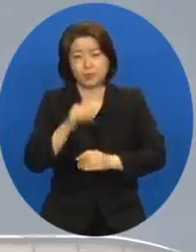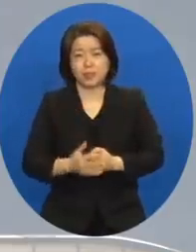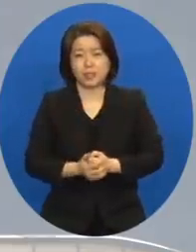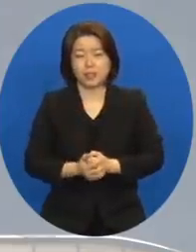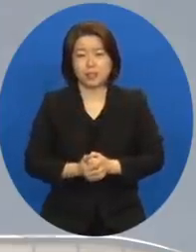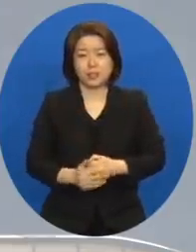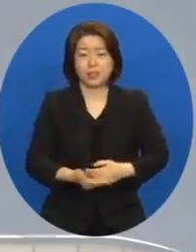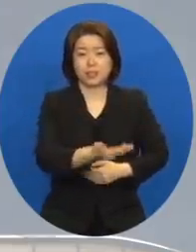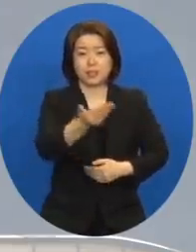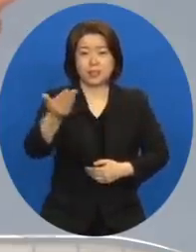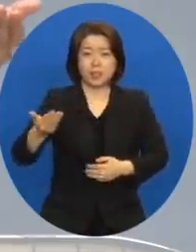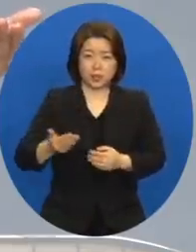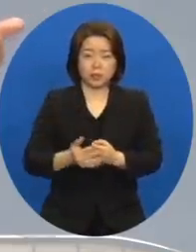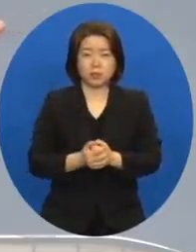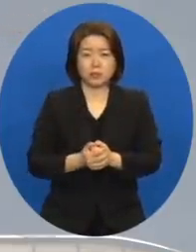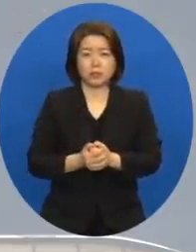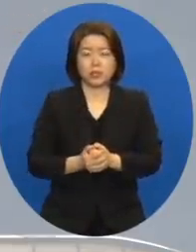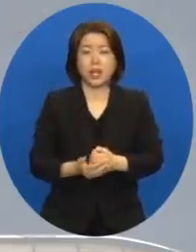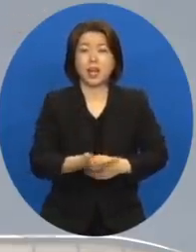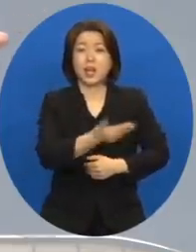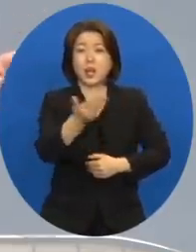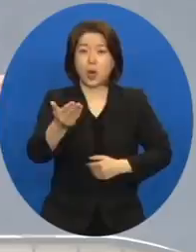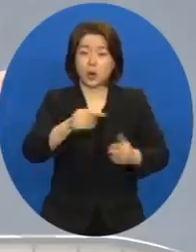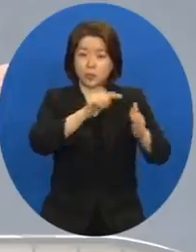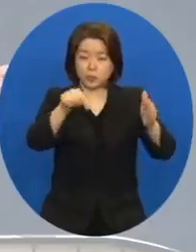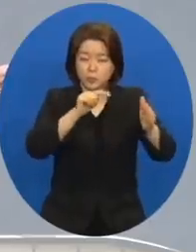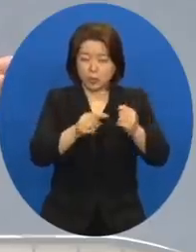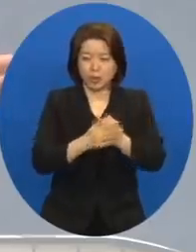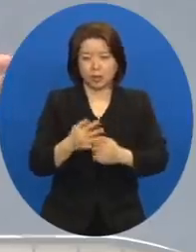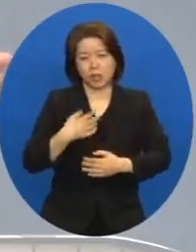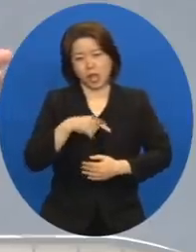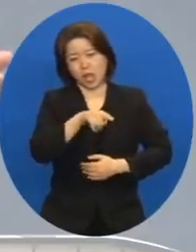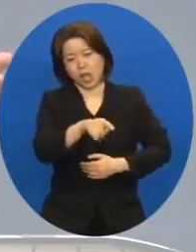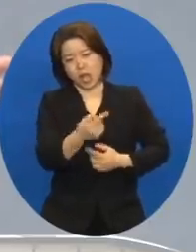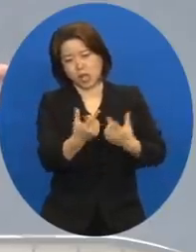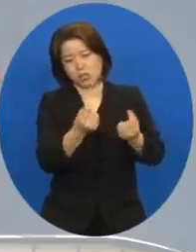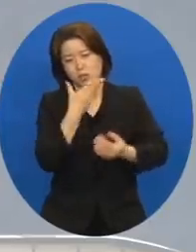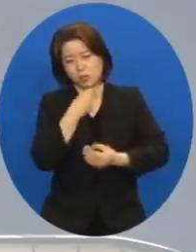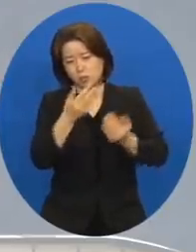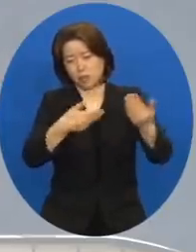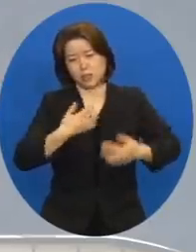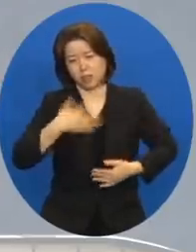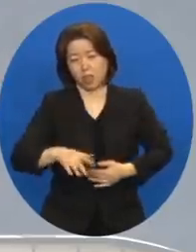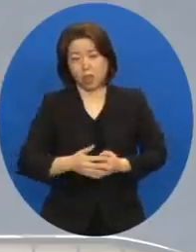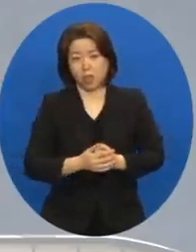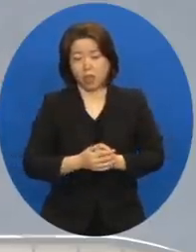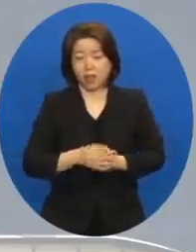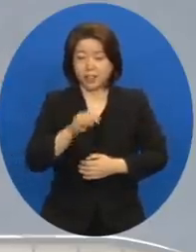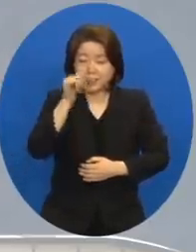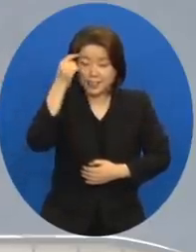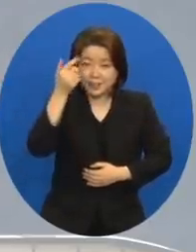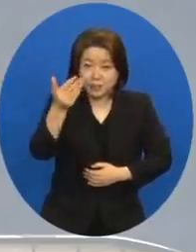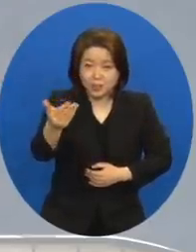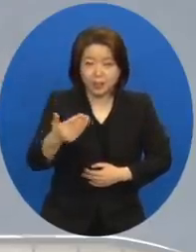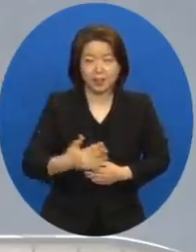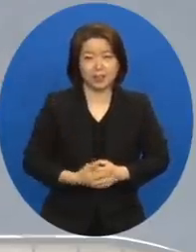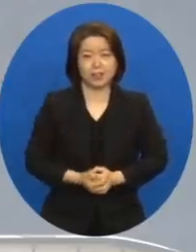여러분 여러분 중에 나는 그런 복 못 받았는데요 그런 분 있으세요